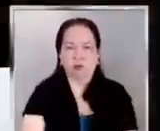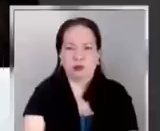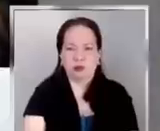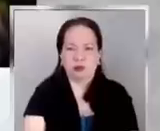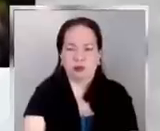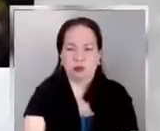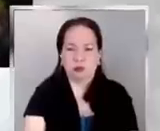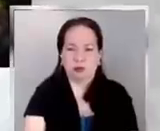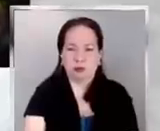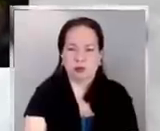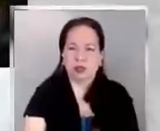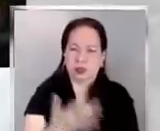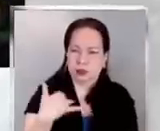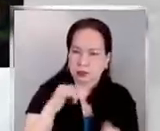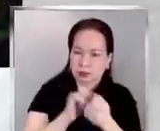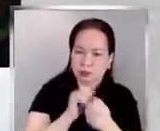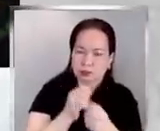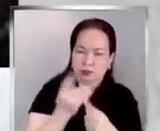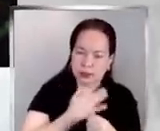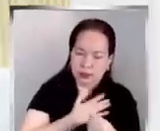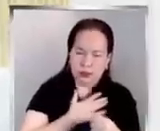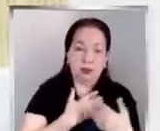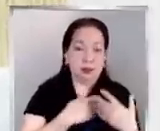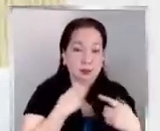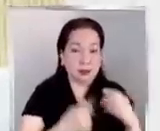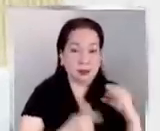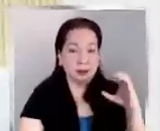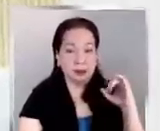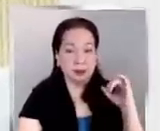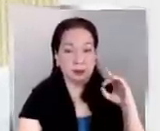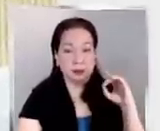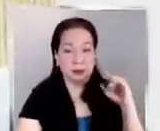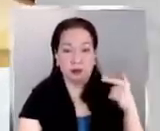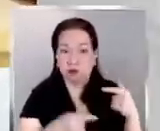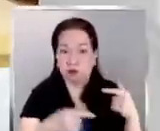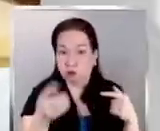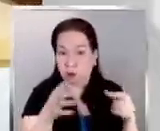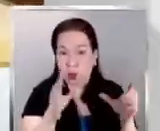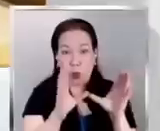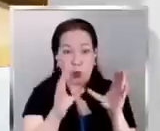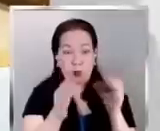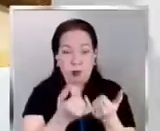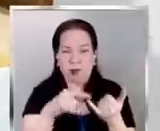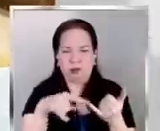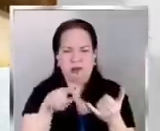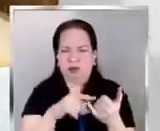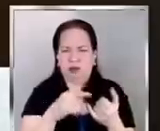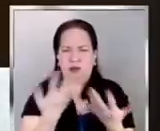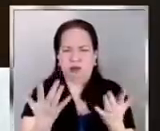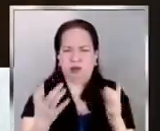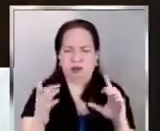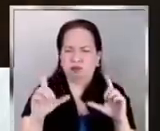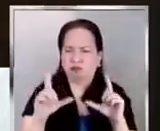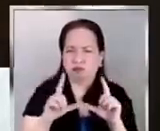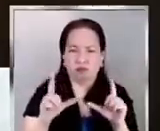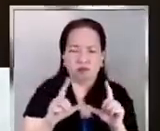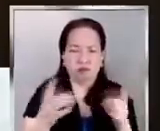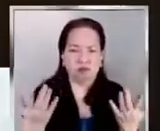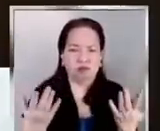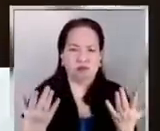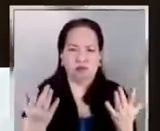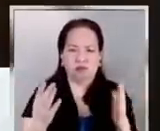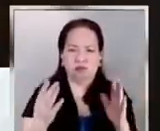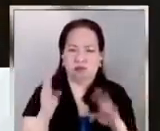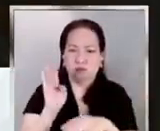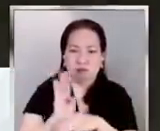amin. Ayon sa CIDG, wala raw kaukulang dokumento ang opisinang ito ng isang developer para mag-operate. Meron po ba kayong license to